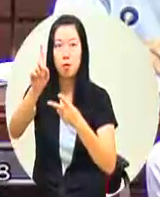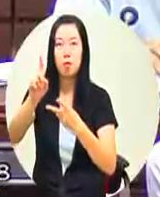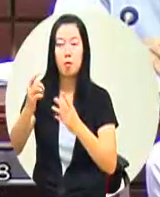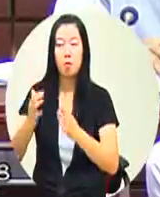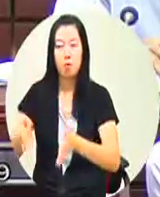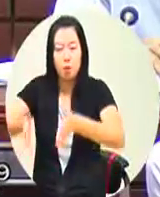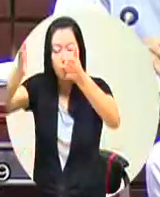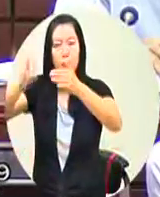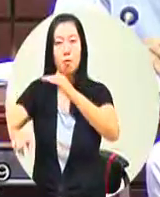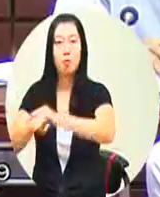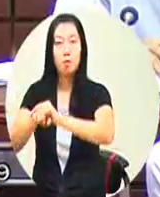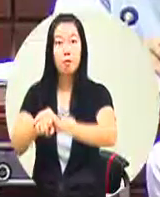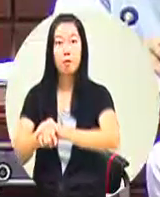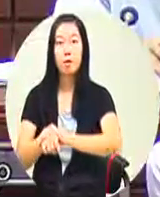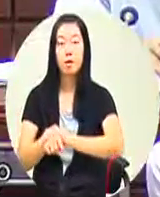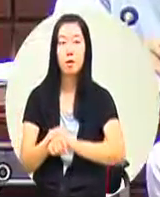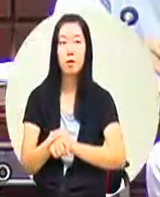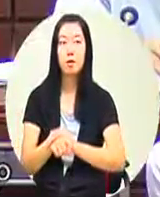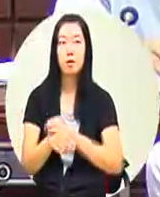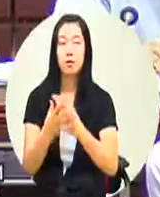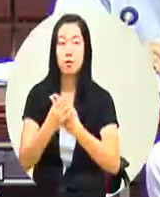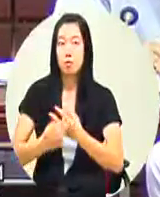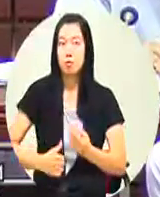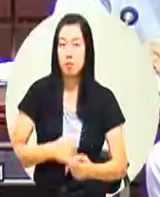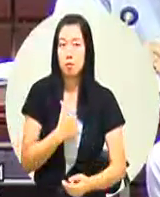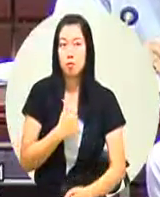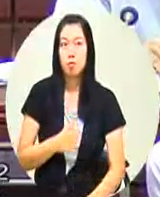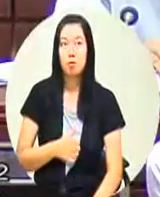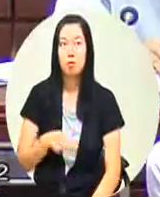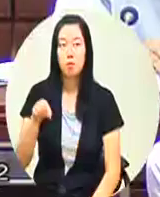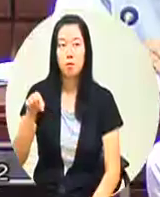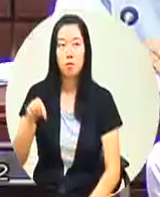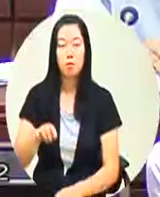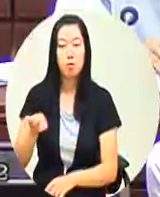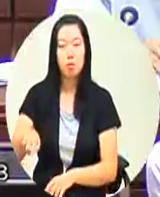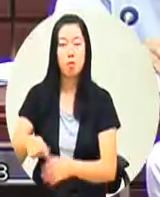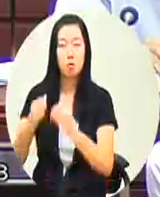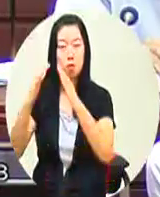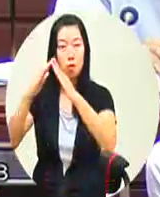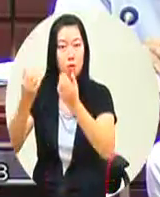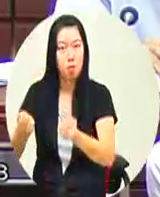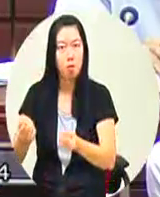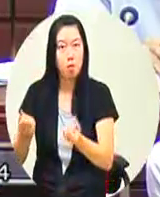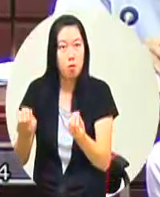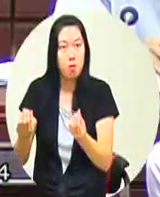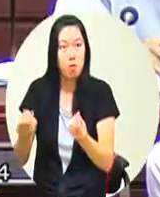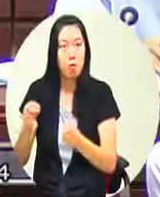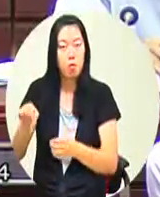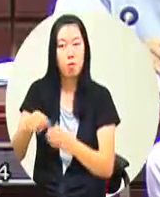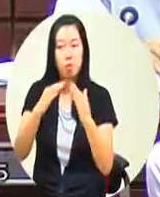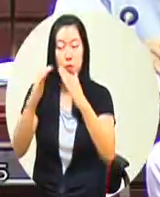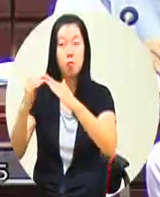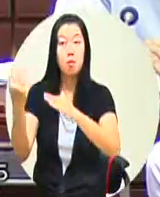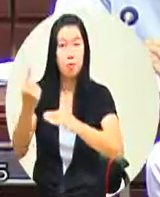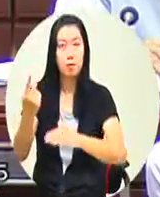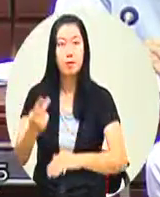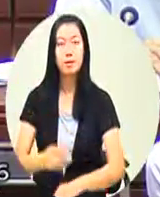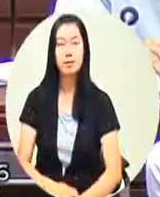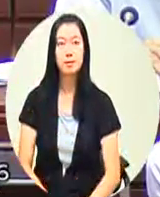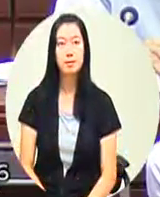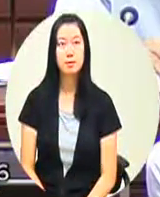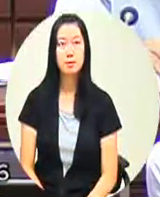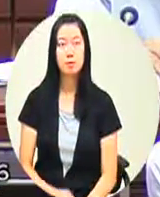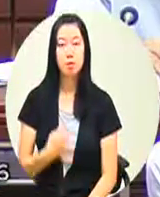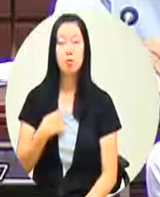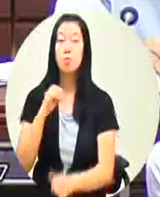户啦，好、哦、啊，那么真正现在没有菜的，哦，就是小弟子有两户嘛，哦、啊，我